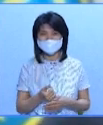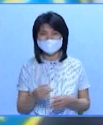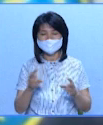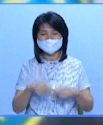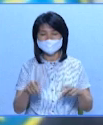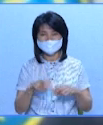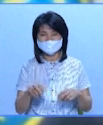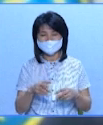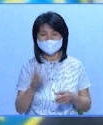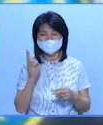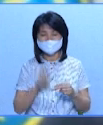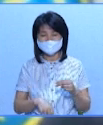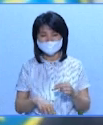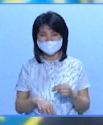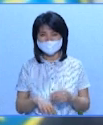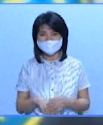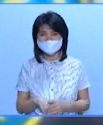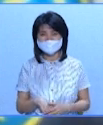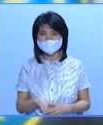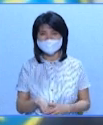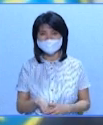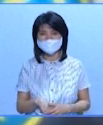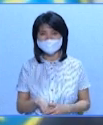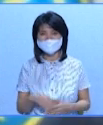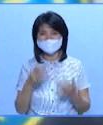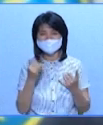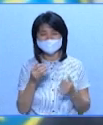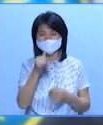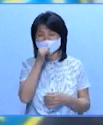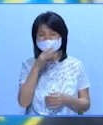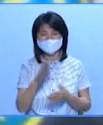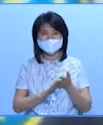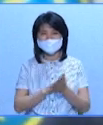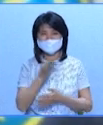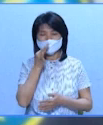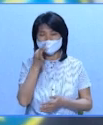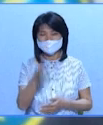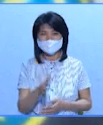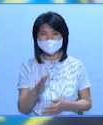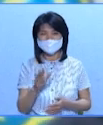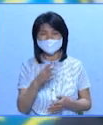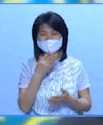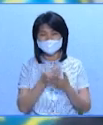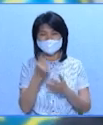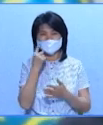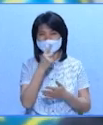расследование жасап өткеннен кейін. Қазір оны айтамаймын. Өз көзімен көрмегеннен кейін,